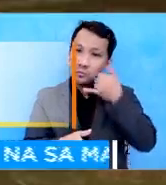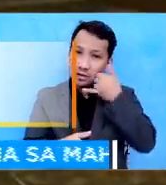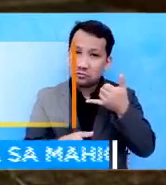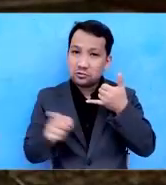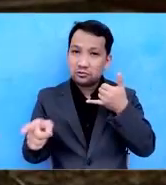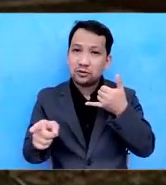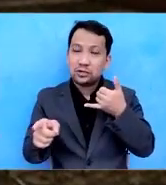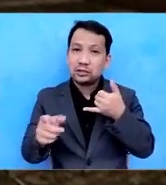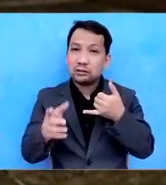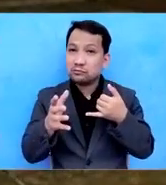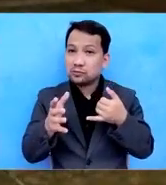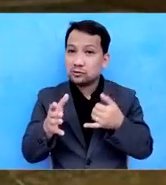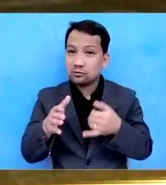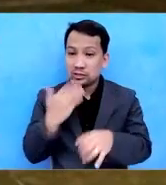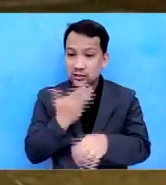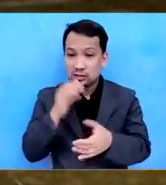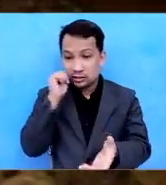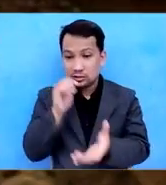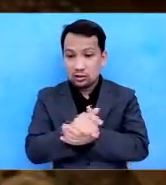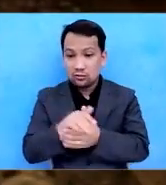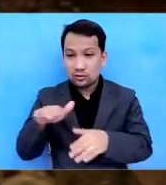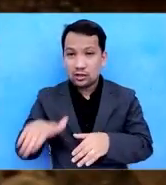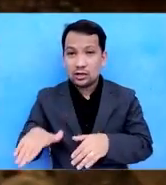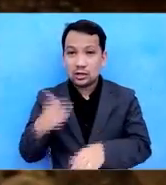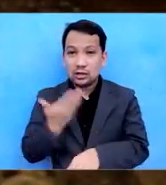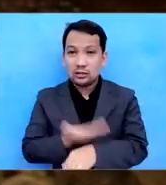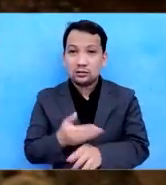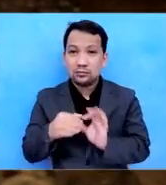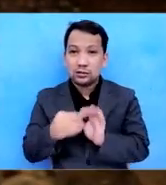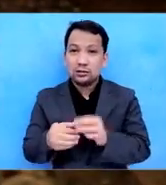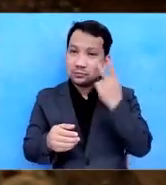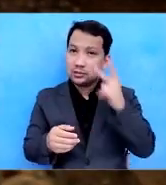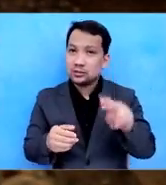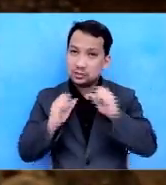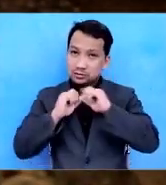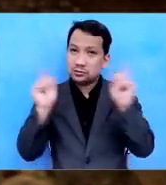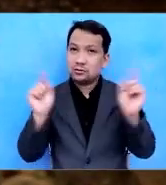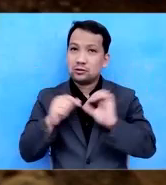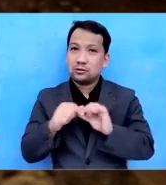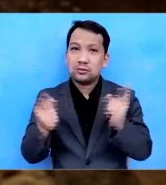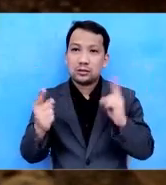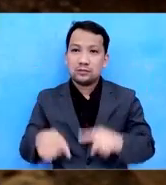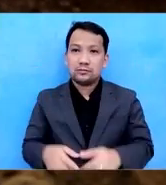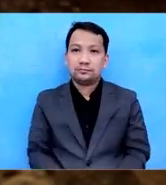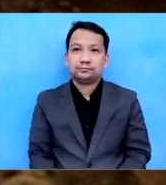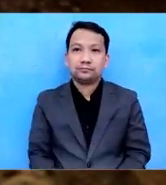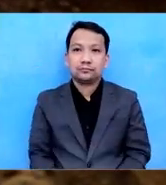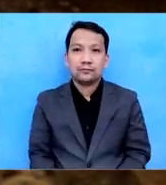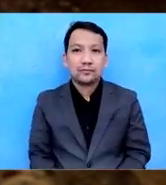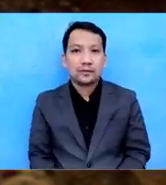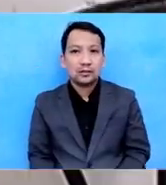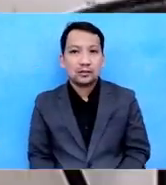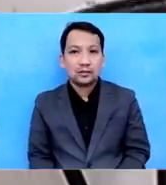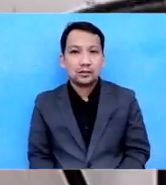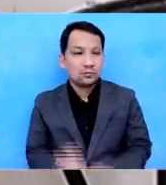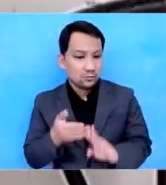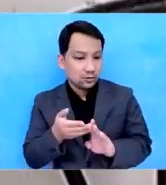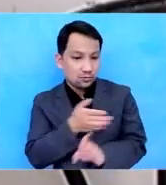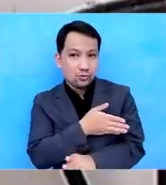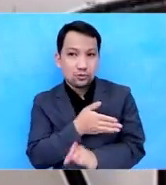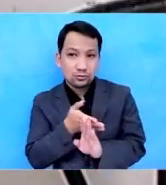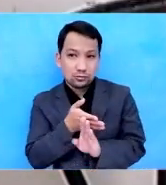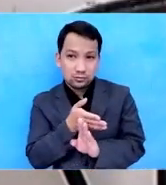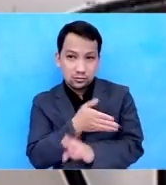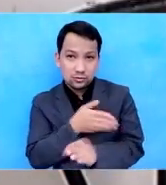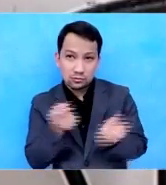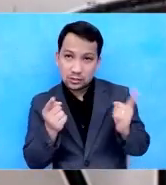kanyang mag-ina ilang sandali bago ang sunog, kaya di pa rin siya makapaniwala sa nangyari. Bago pa siya mangyari yon, tumawag